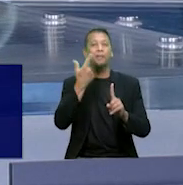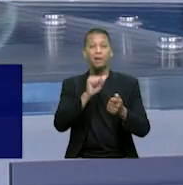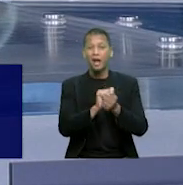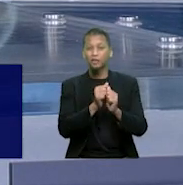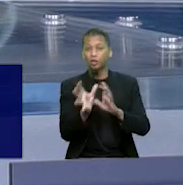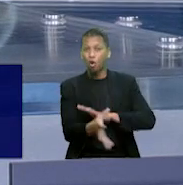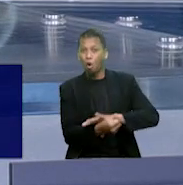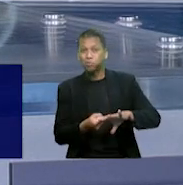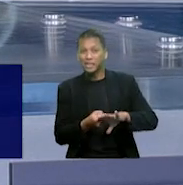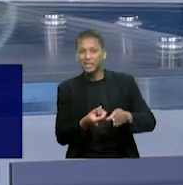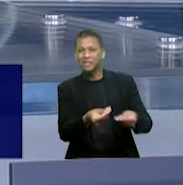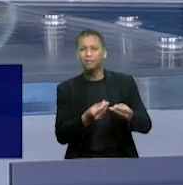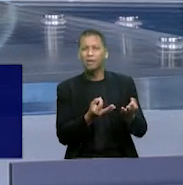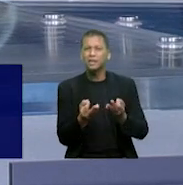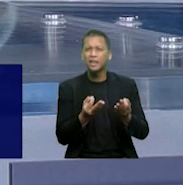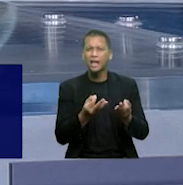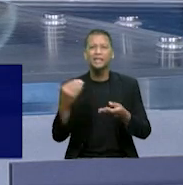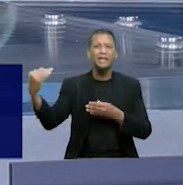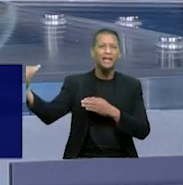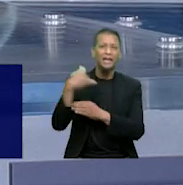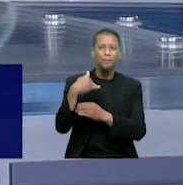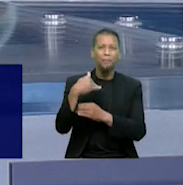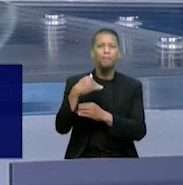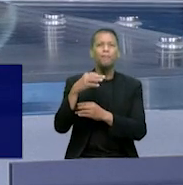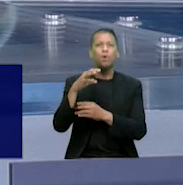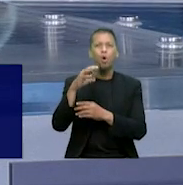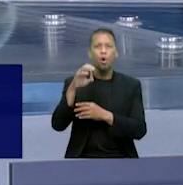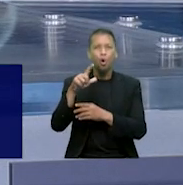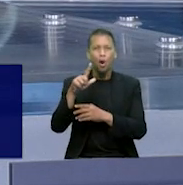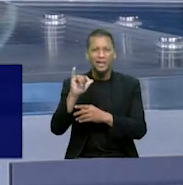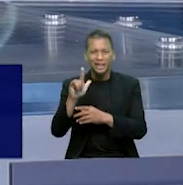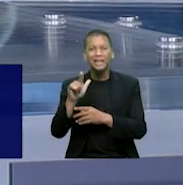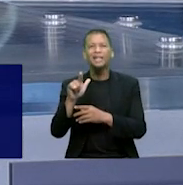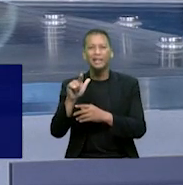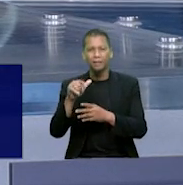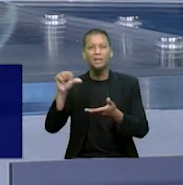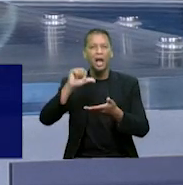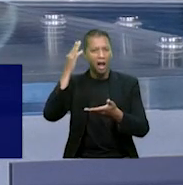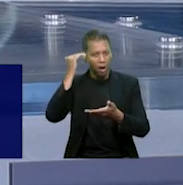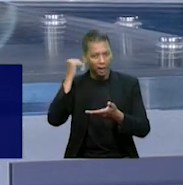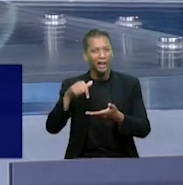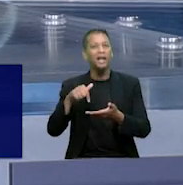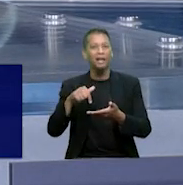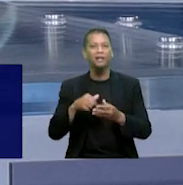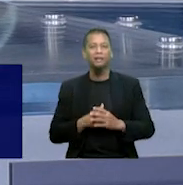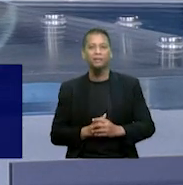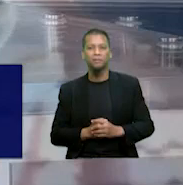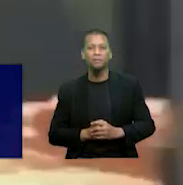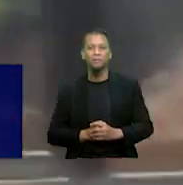dugaan korupsi pemberian fasilitas ekspor group come oil atau CPO atau bahan baku minyak goreng dan turunannya